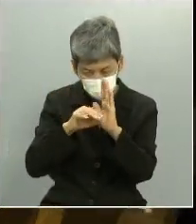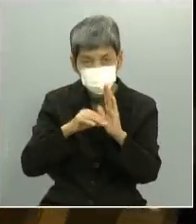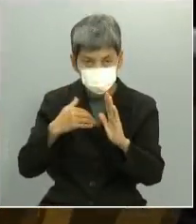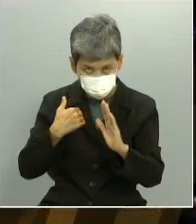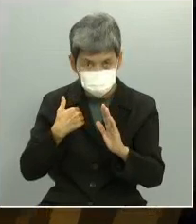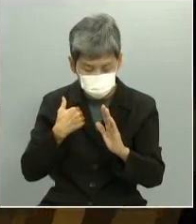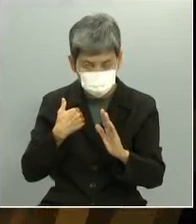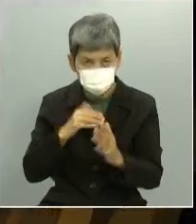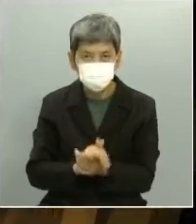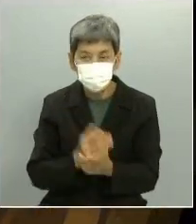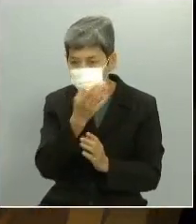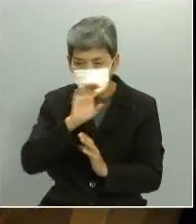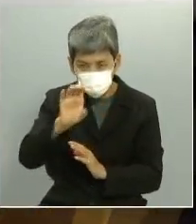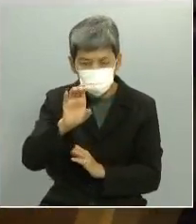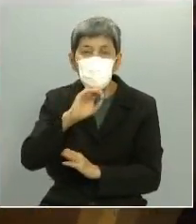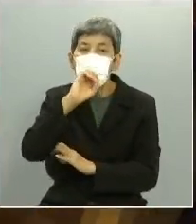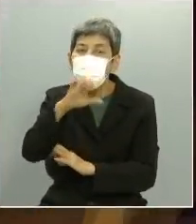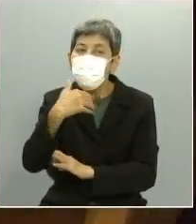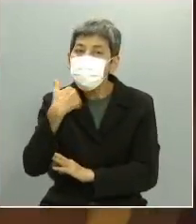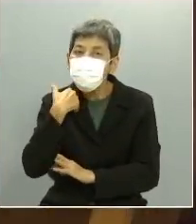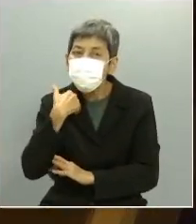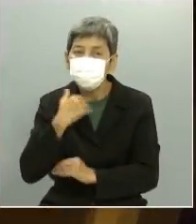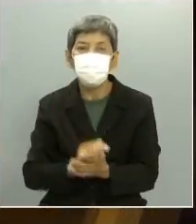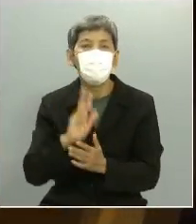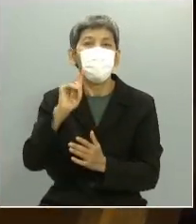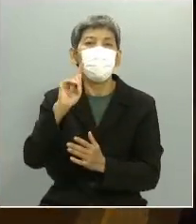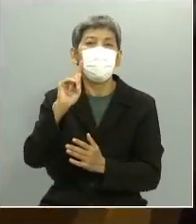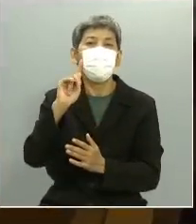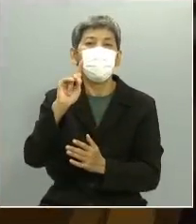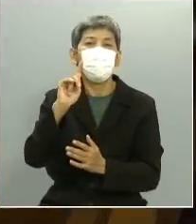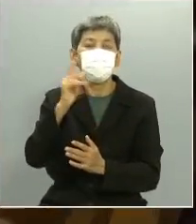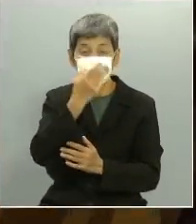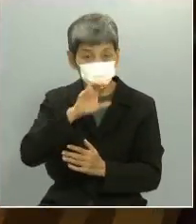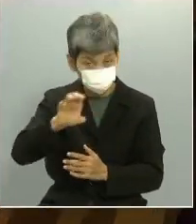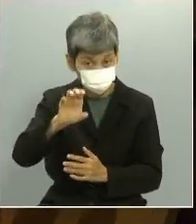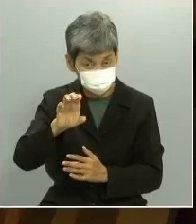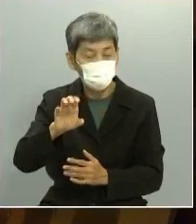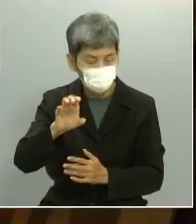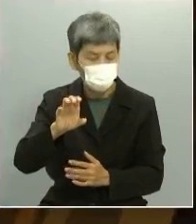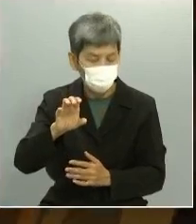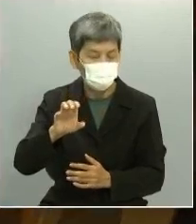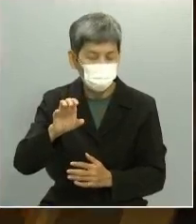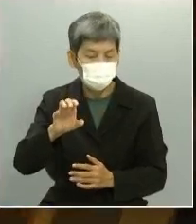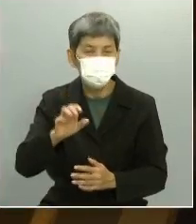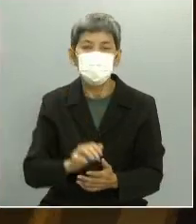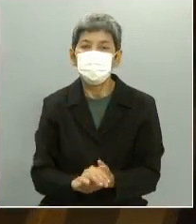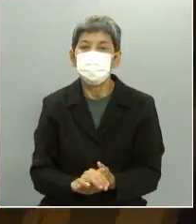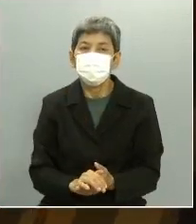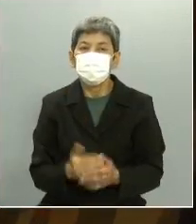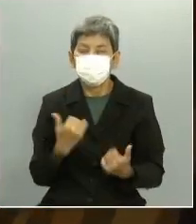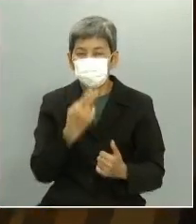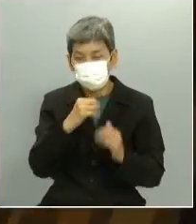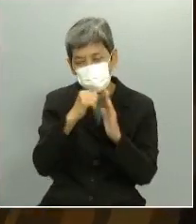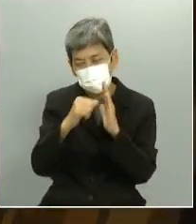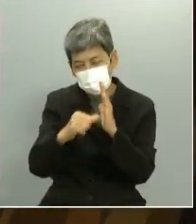ไปโพสข้อความอ้างอิงสำนักข่าวบางสำนักนี่เอาไปนำเสนอเป็นเรื่องใหญ่โตทีเดียวแล้วต่อมาก็ลบกันแทบ